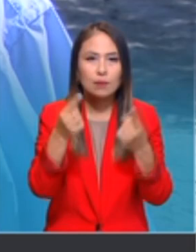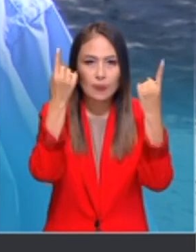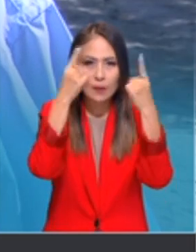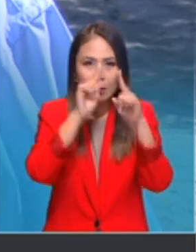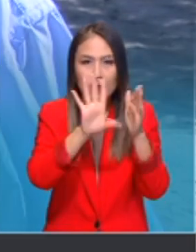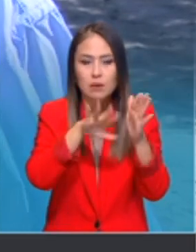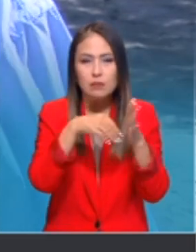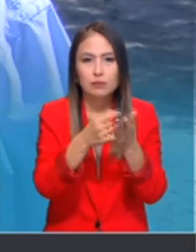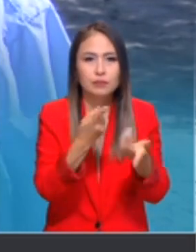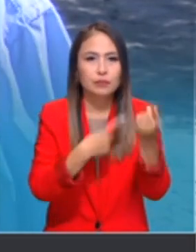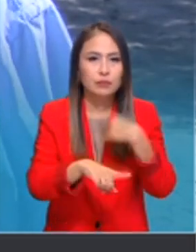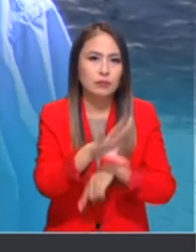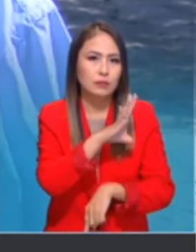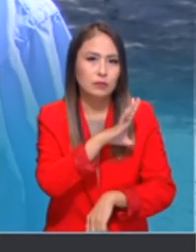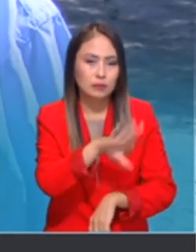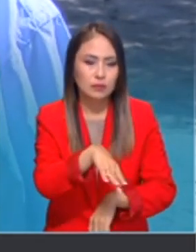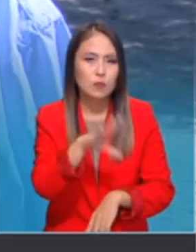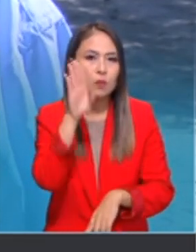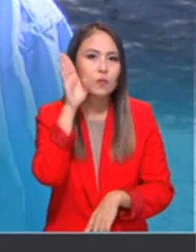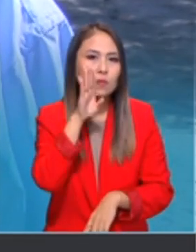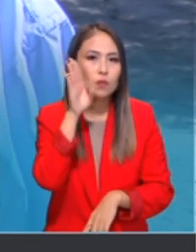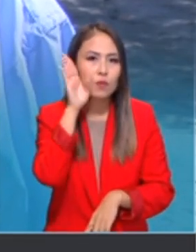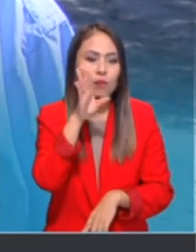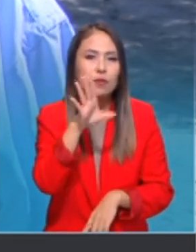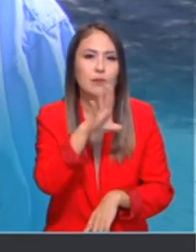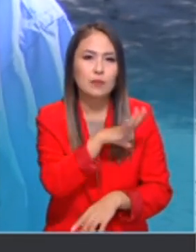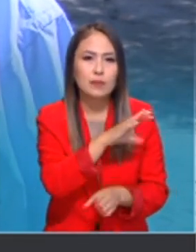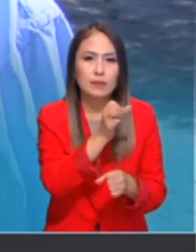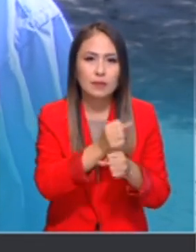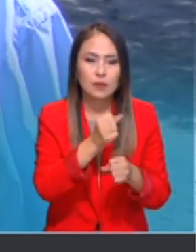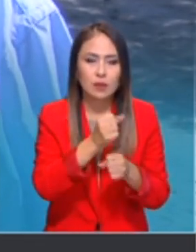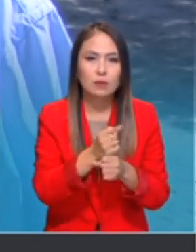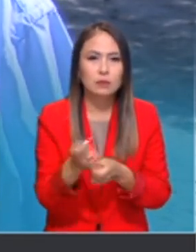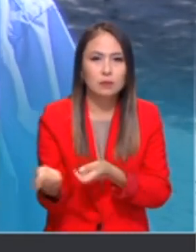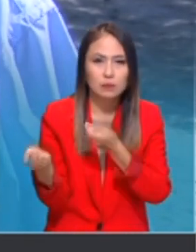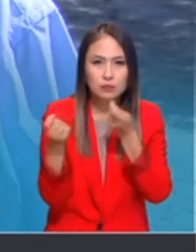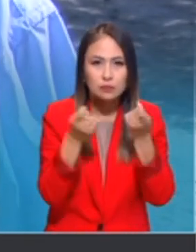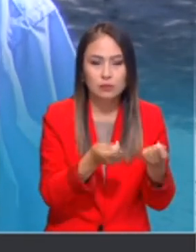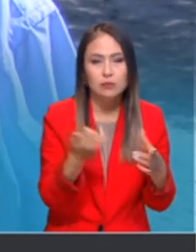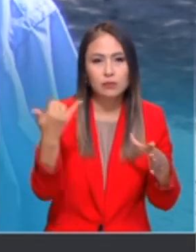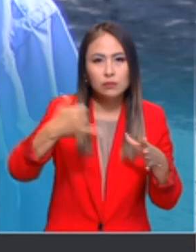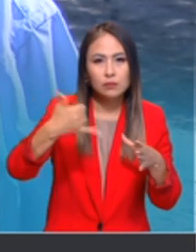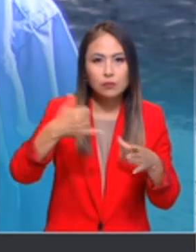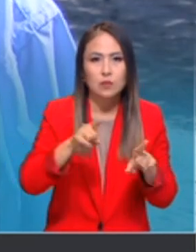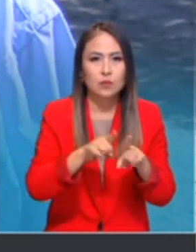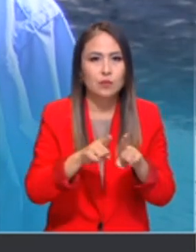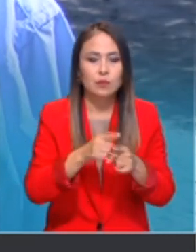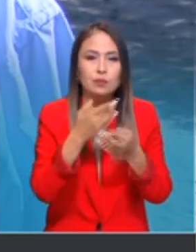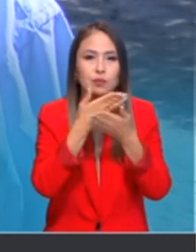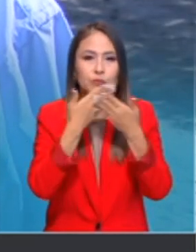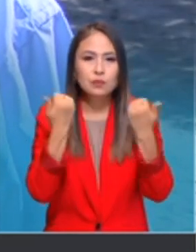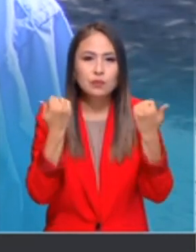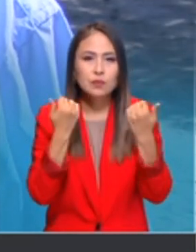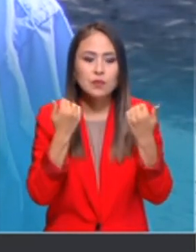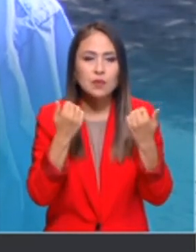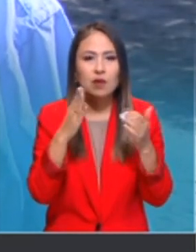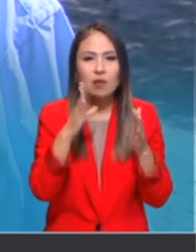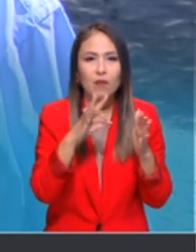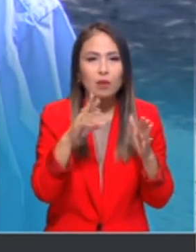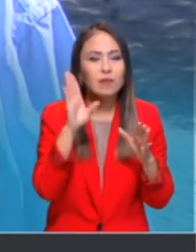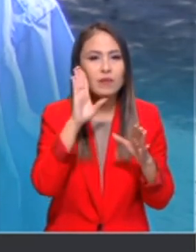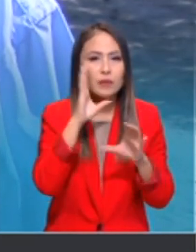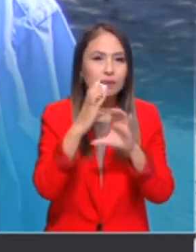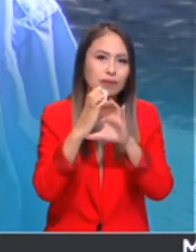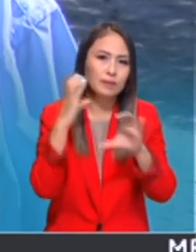дейін. Даже мына ауылға суды подвоз жасау үшін, тасымалдау үшін құйып беретін жерлері де жоқ. Водовозға неге құйып